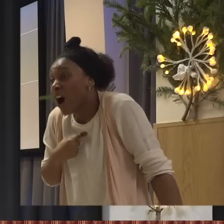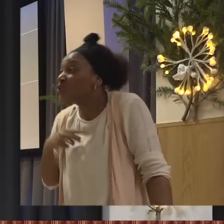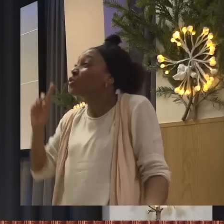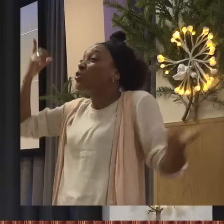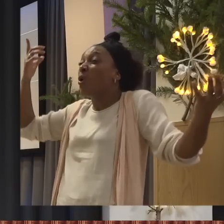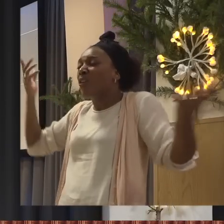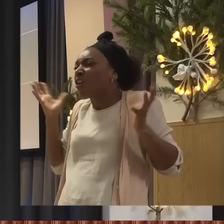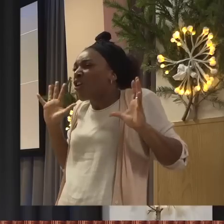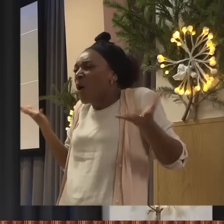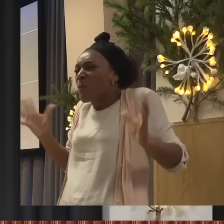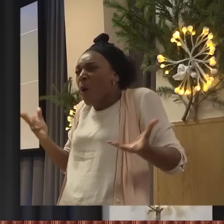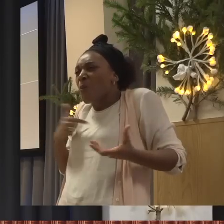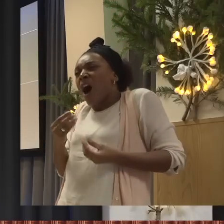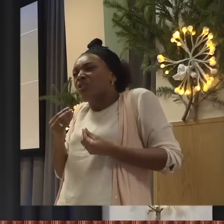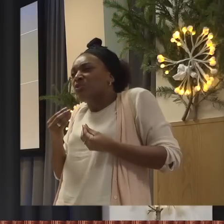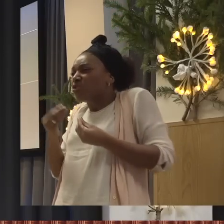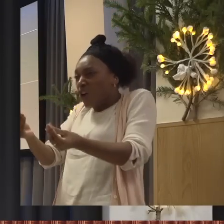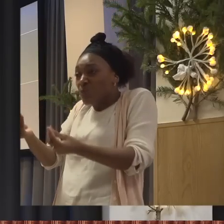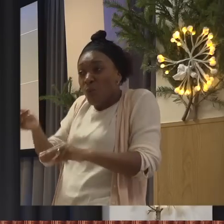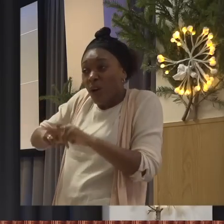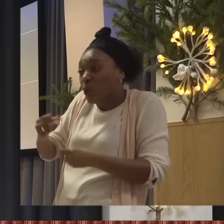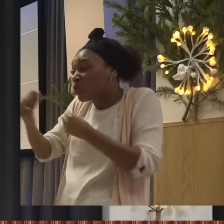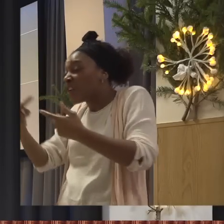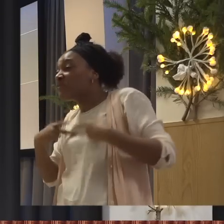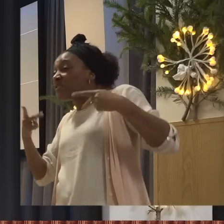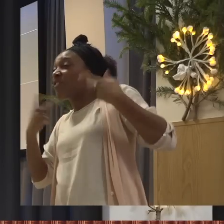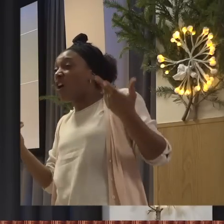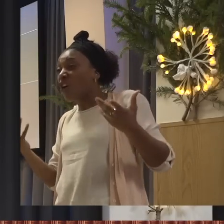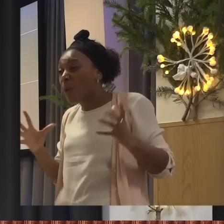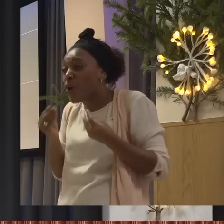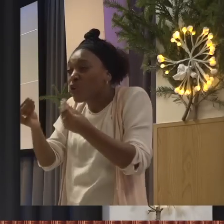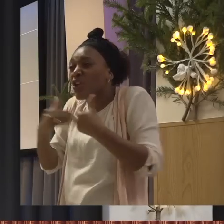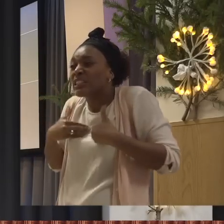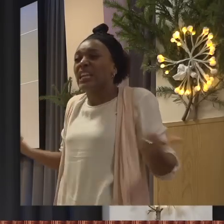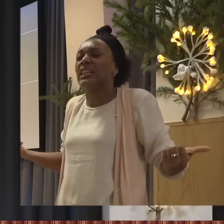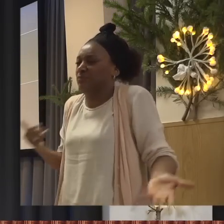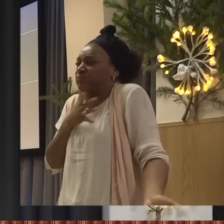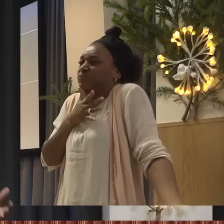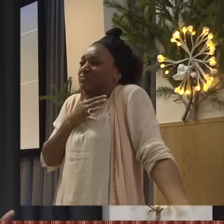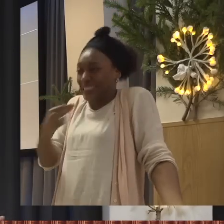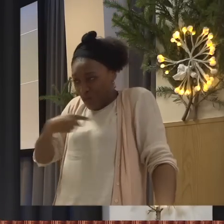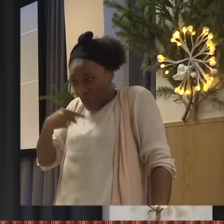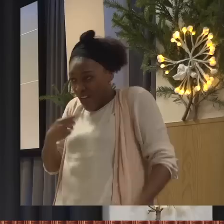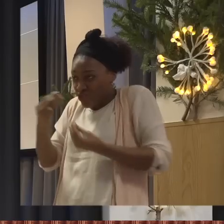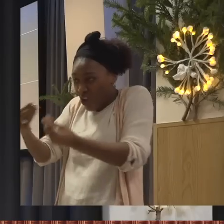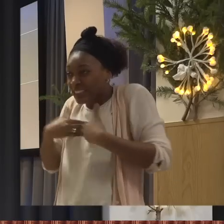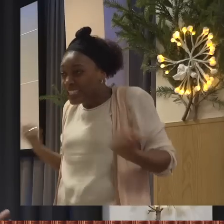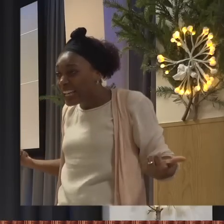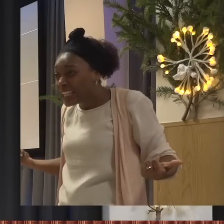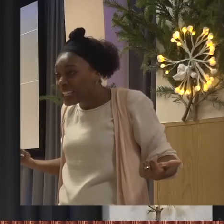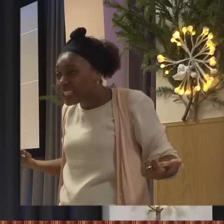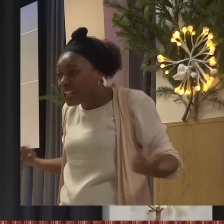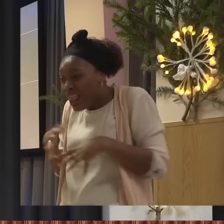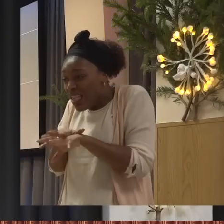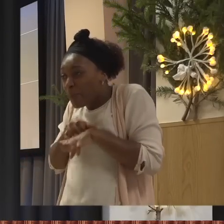Dieu pour faire mourir et pour faire vivre, puisqu'il s'adresse à moi afin que je guérisse un homme de sa